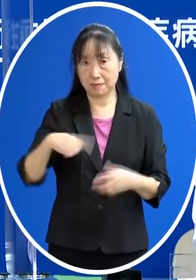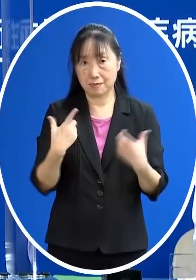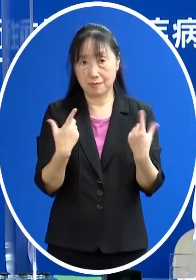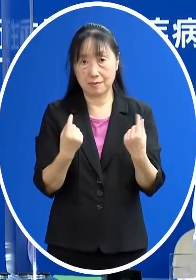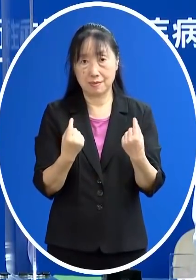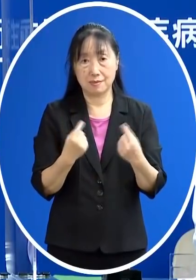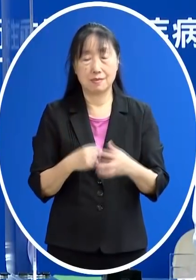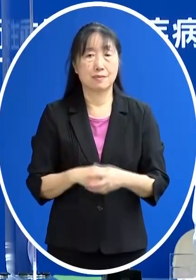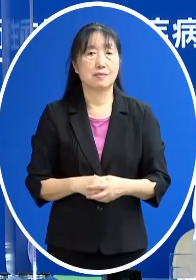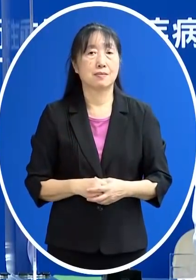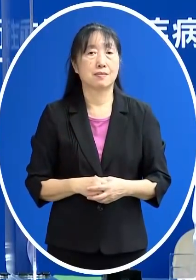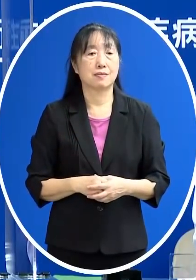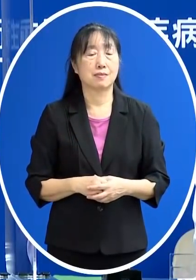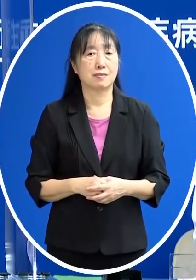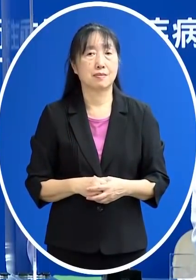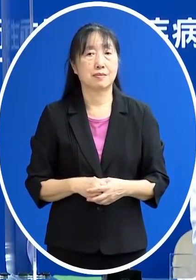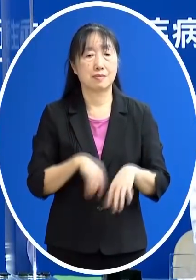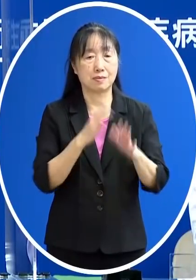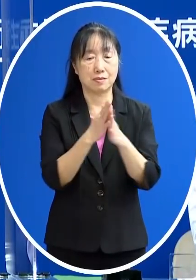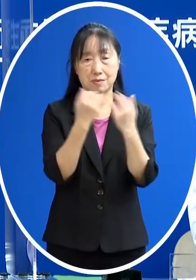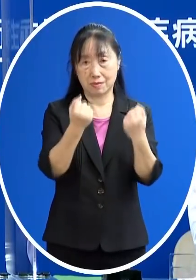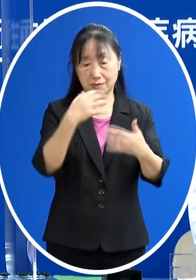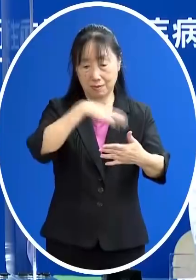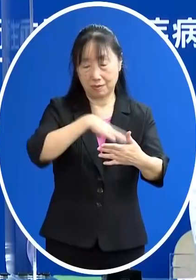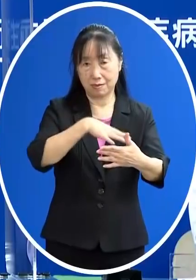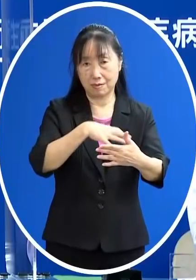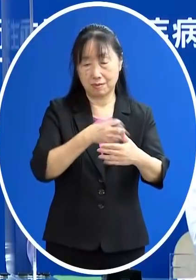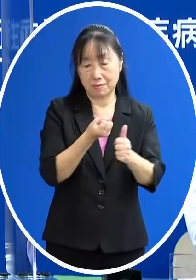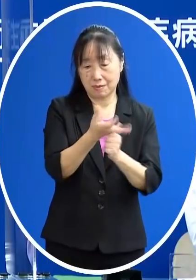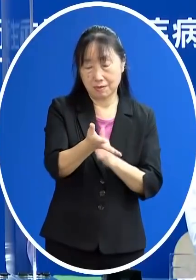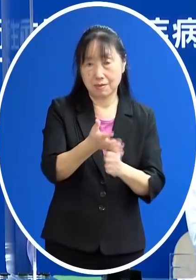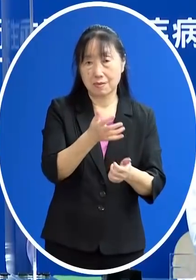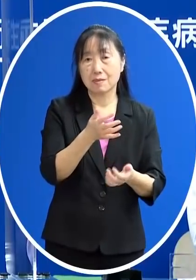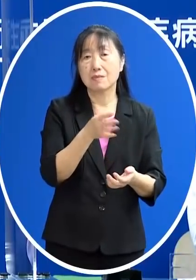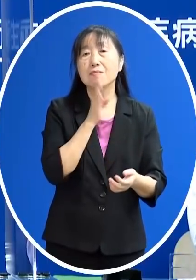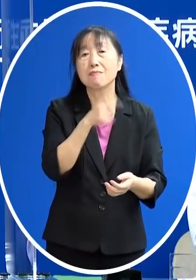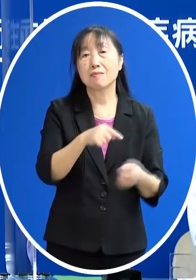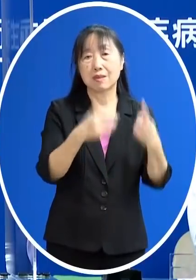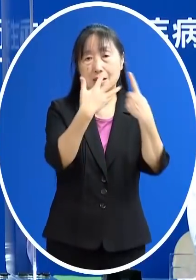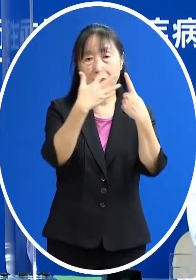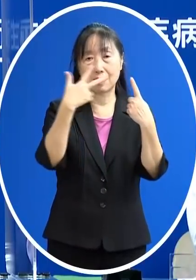部都是在里面染疫的这里面从